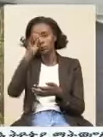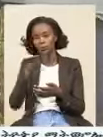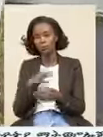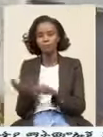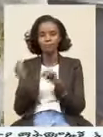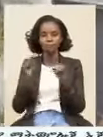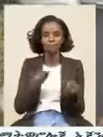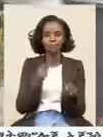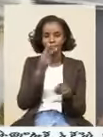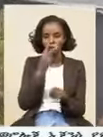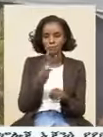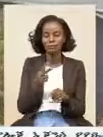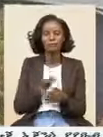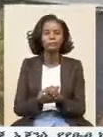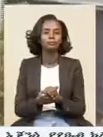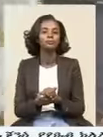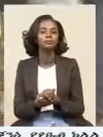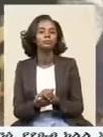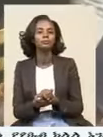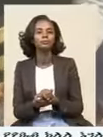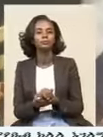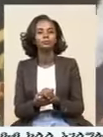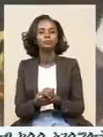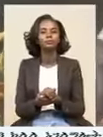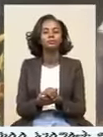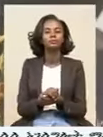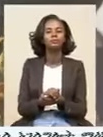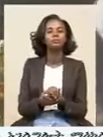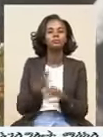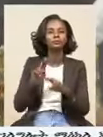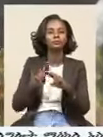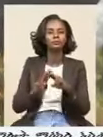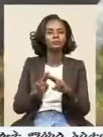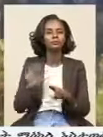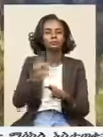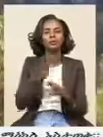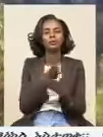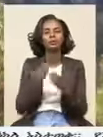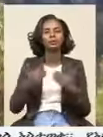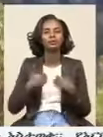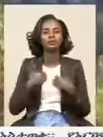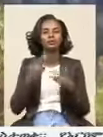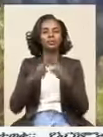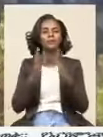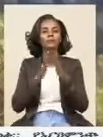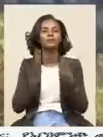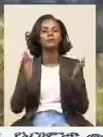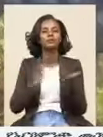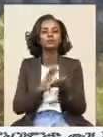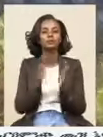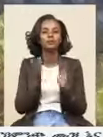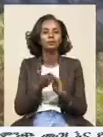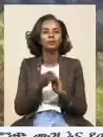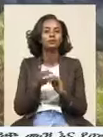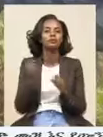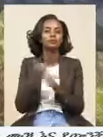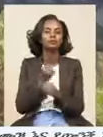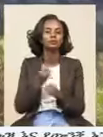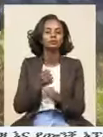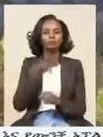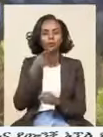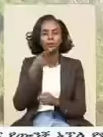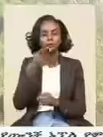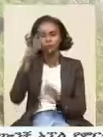ማየት የሚችል አቅጣጫ ያስቀመጥነው እንትን ስላለ በጣም ሰፊ ስለሆነ እኛ በጣም ስራ እንሰራለን